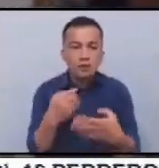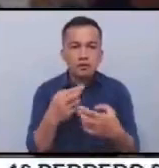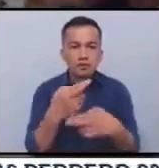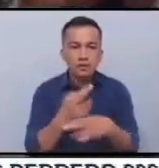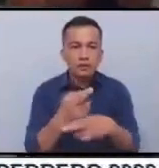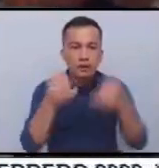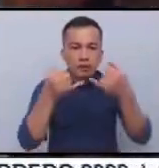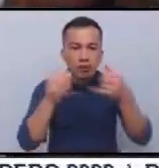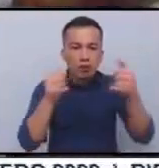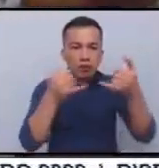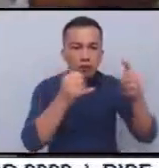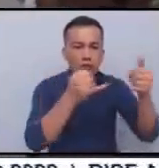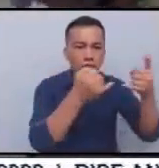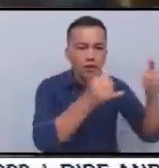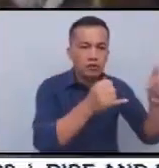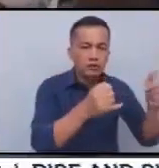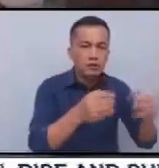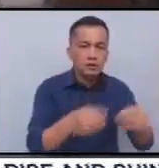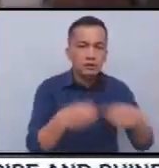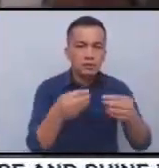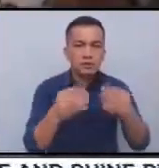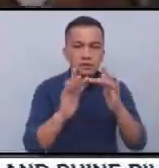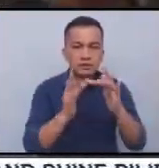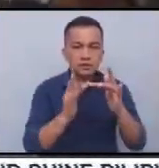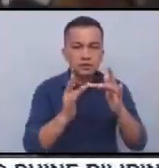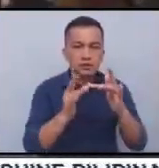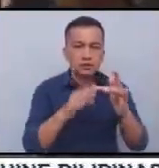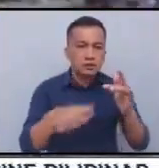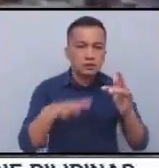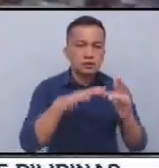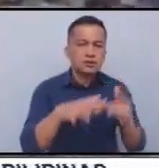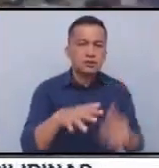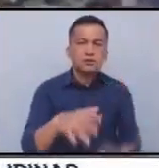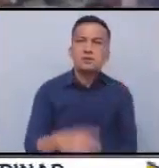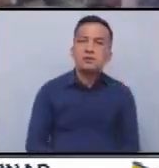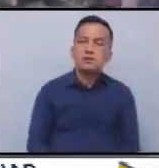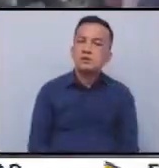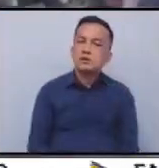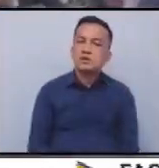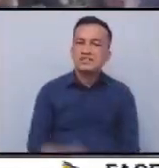na nagbibigay ng internet connection sa dalawang barangay.